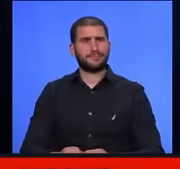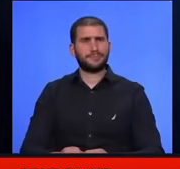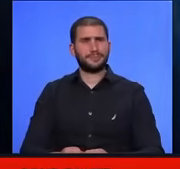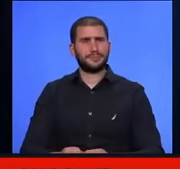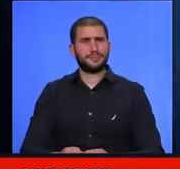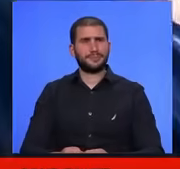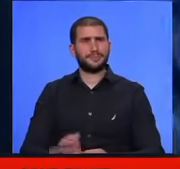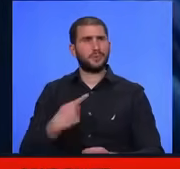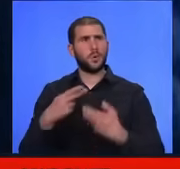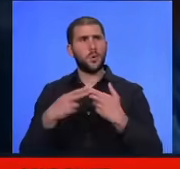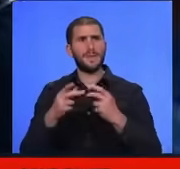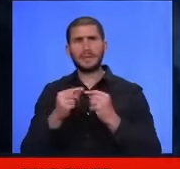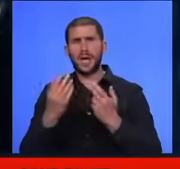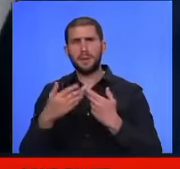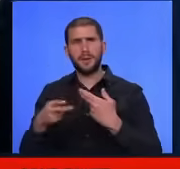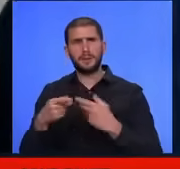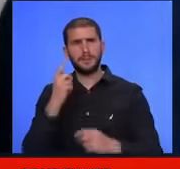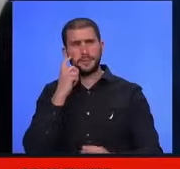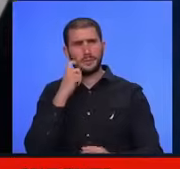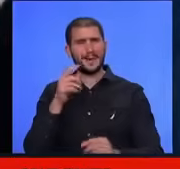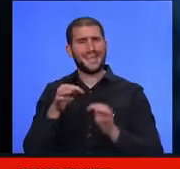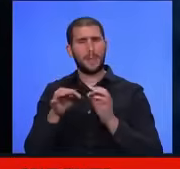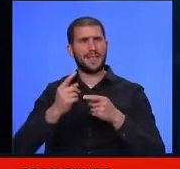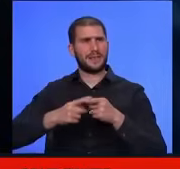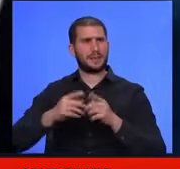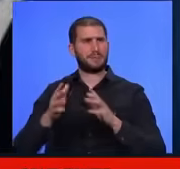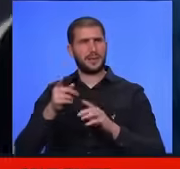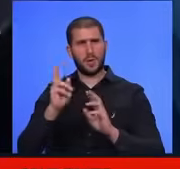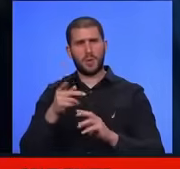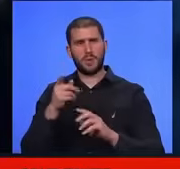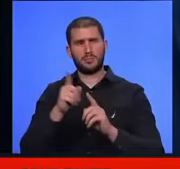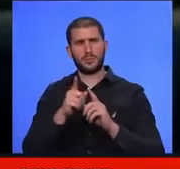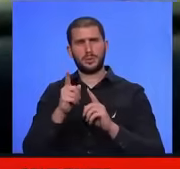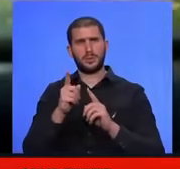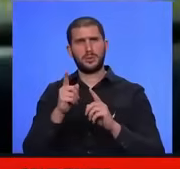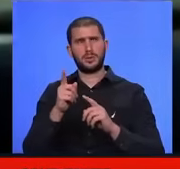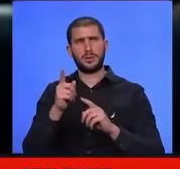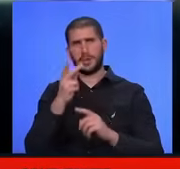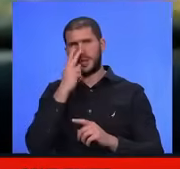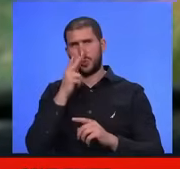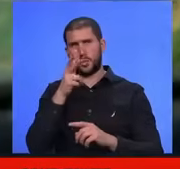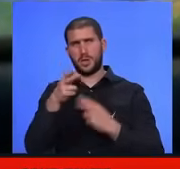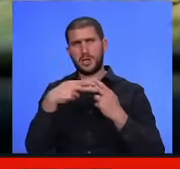כמה אנחנו קרובים לעזה? בערך 1.5 קילומטר, אתה יכול לתת לשם איזה שוט, אתם תראו.